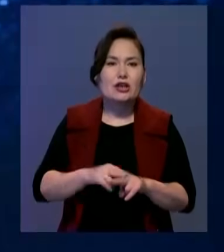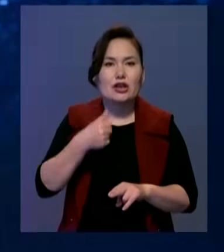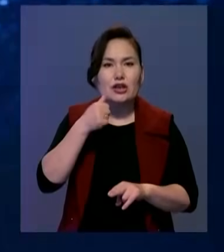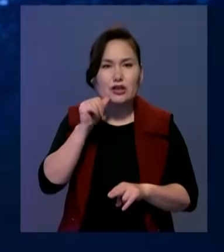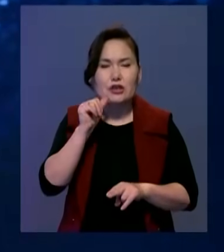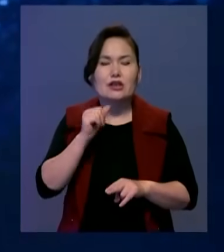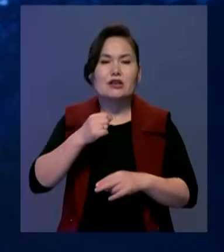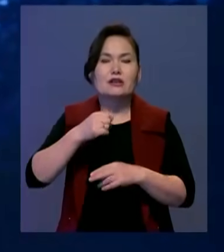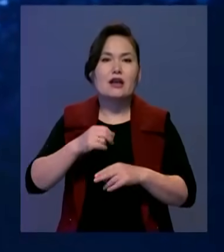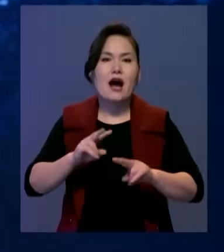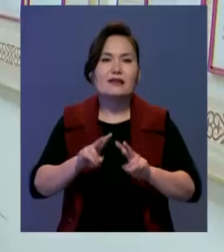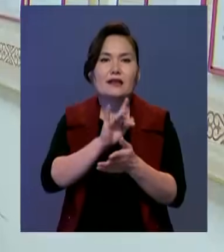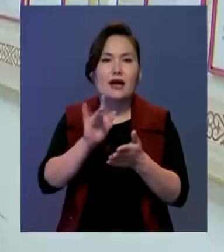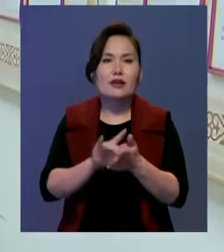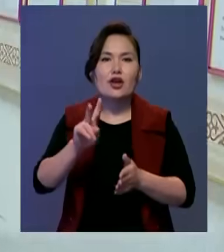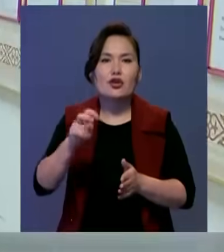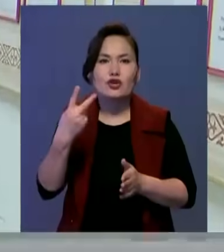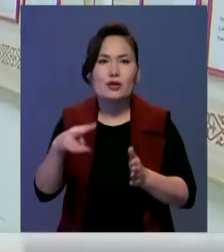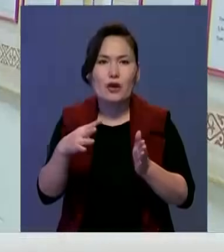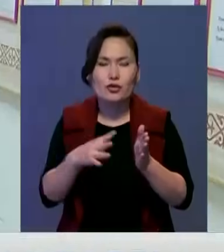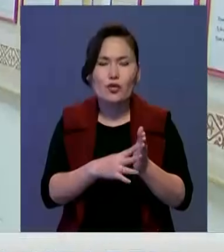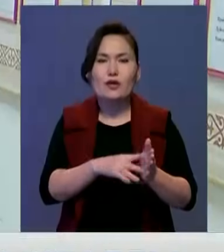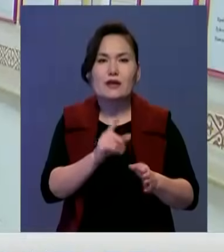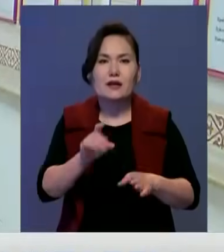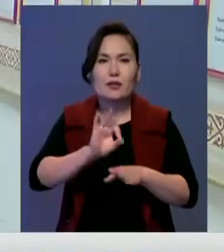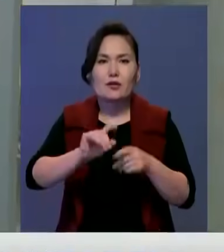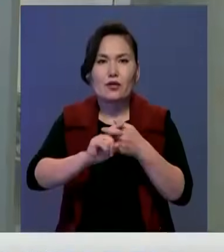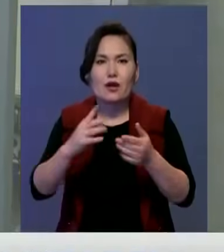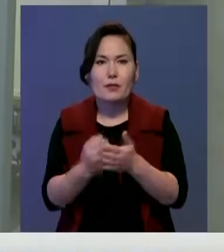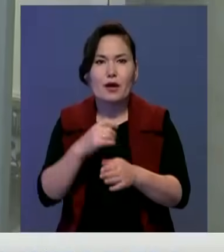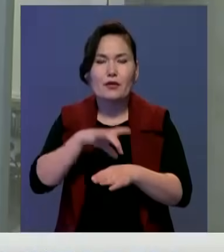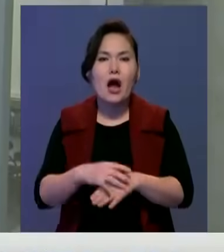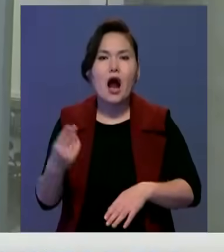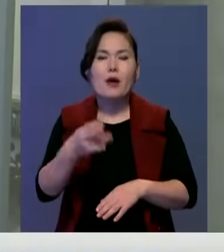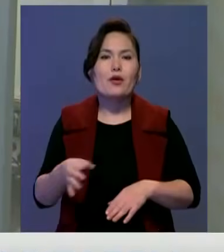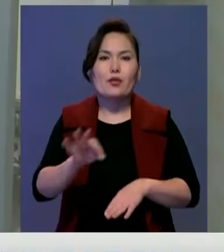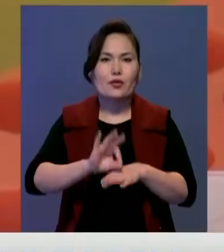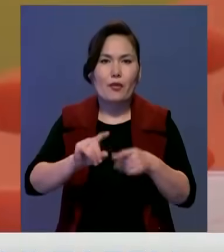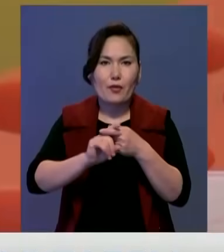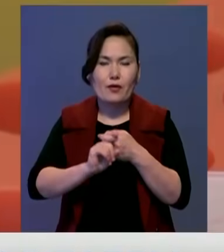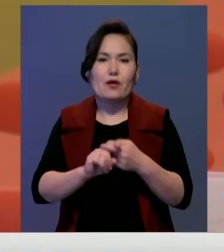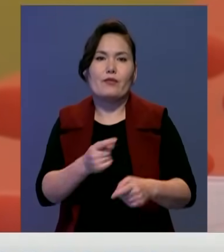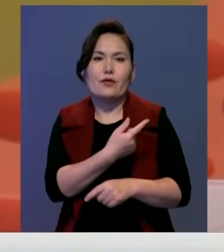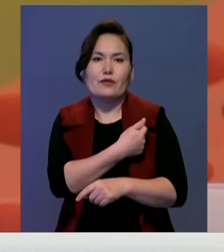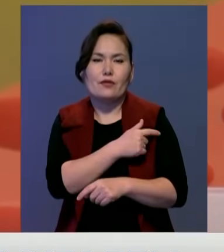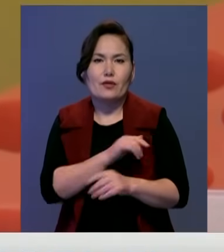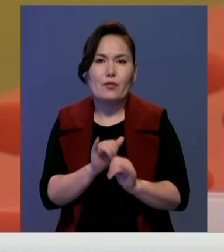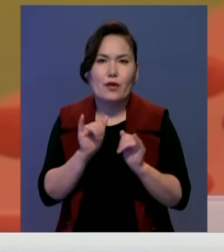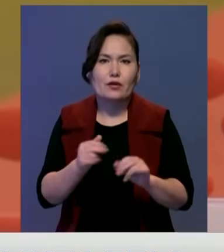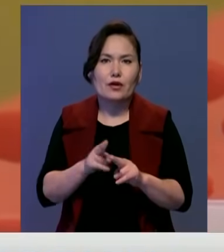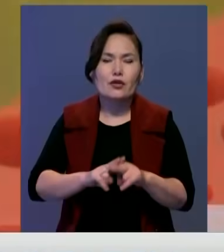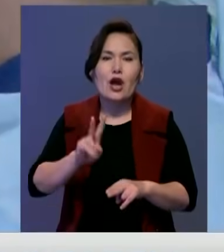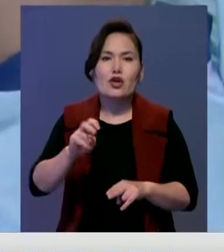ел астанасында 229 тұрғыннан қауіпті вирус табылған. Ақмола облысында да жағдай мәз емес. Өткен тәулікте